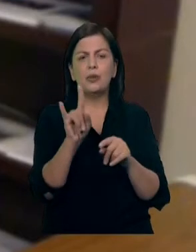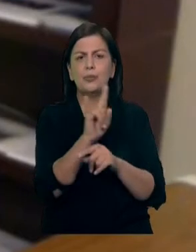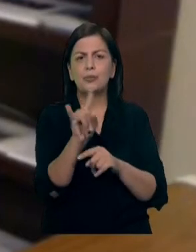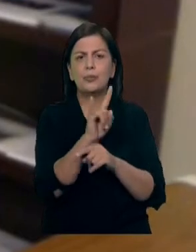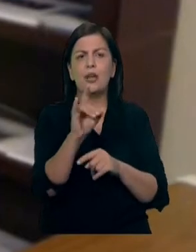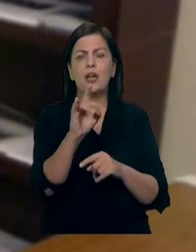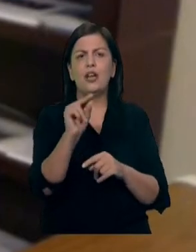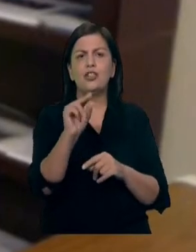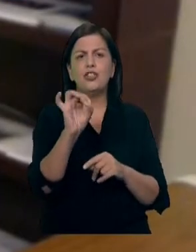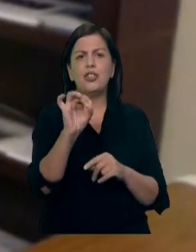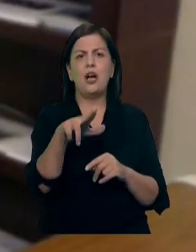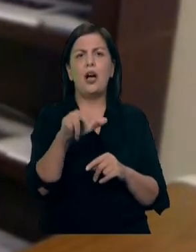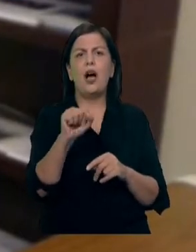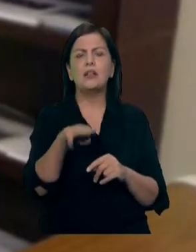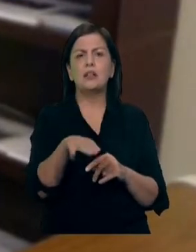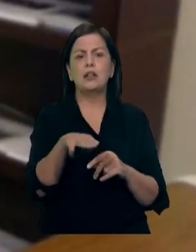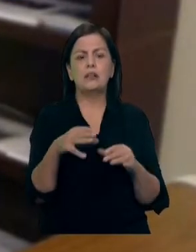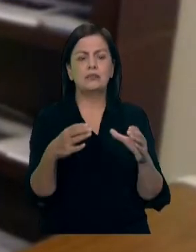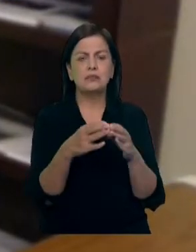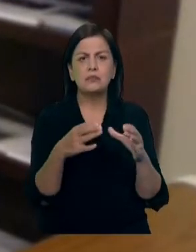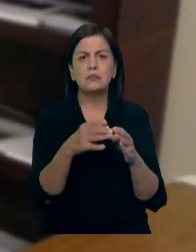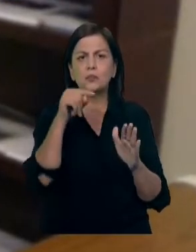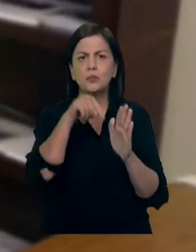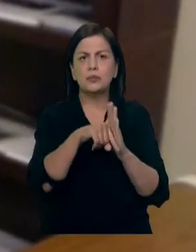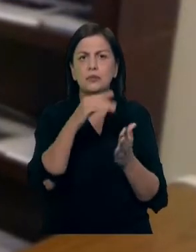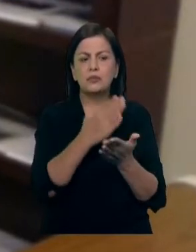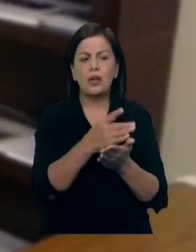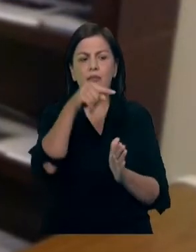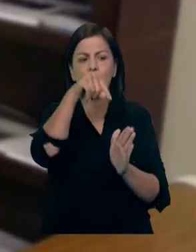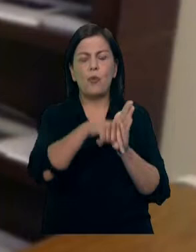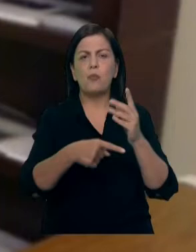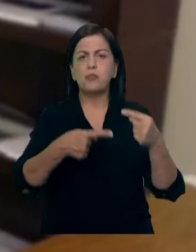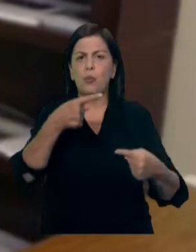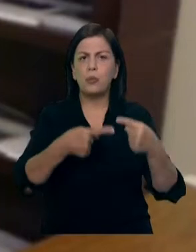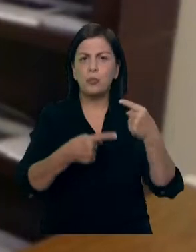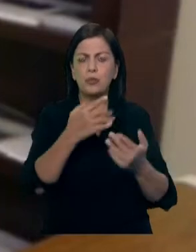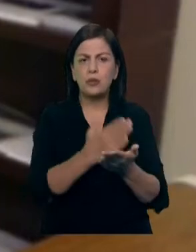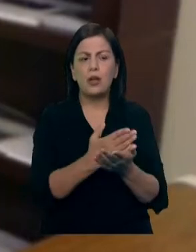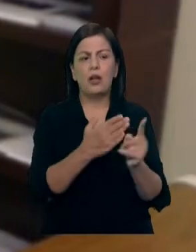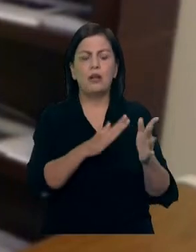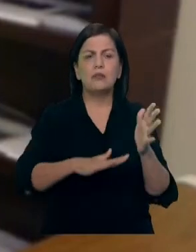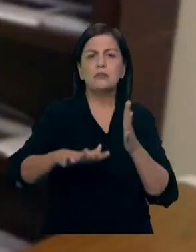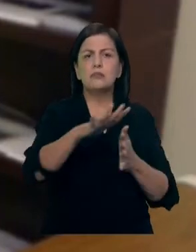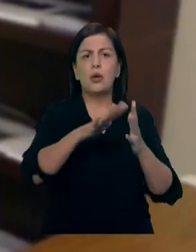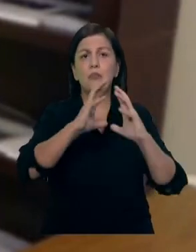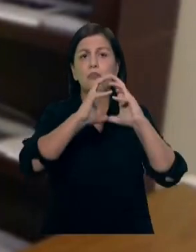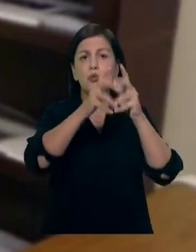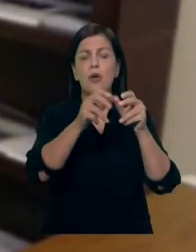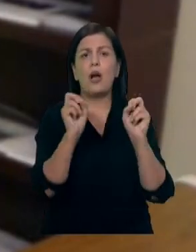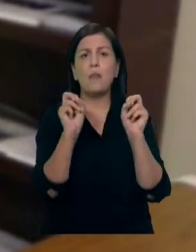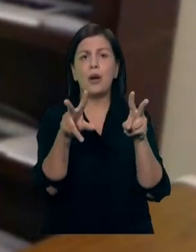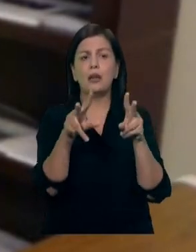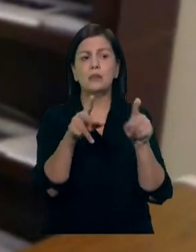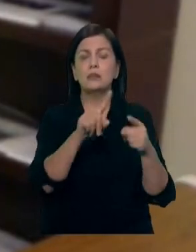edən IŞİD, ideologiya və pragmatizm arasında olan daxili qarşı durmadan yararlanaraq, regional və beynəlxalq sülhə təhlükə yaradacaq. Bu